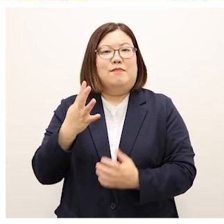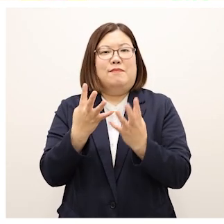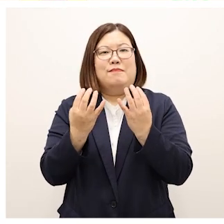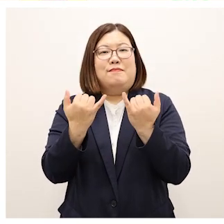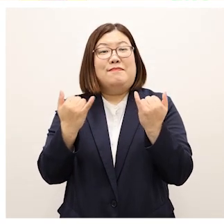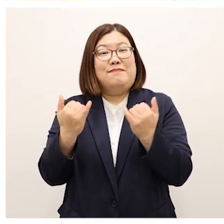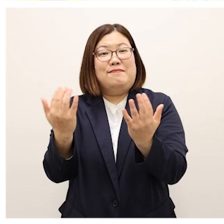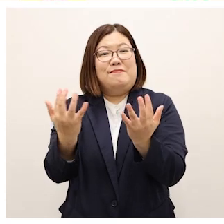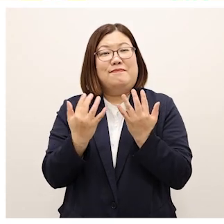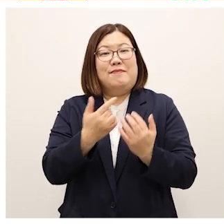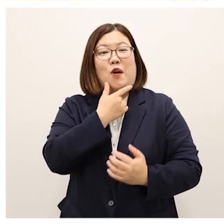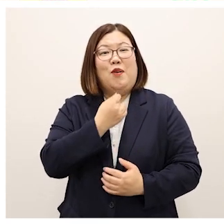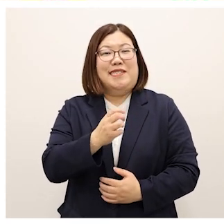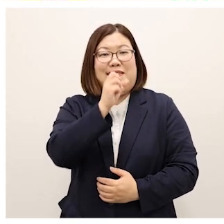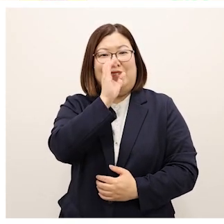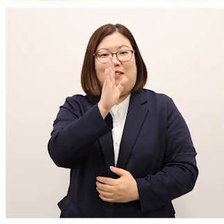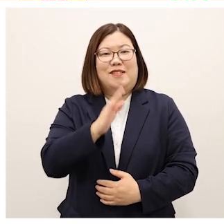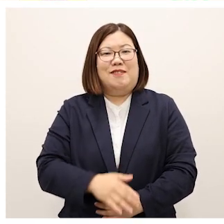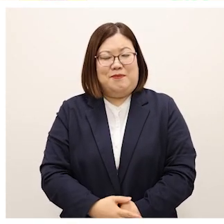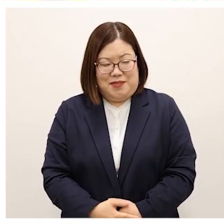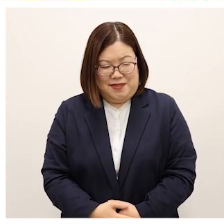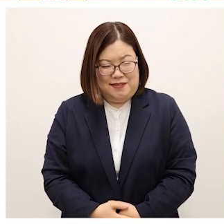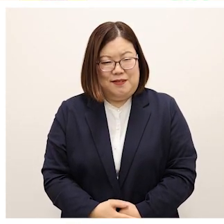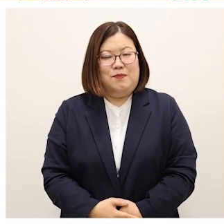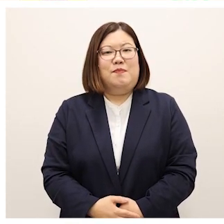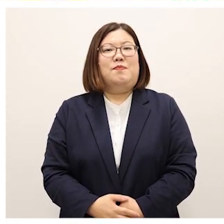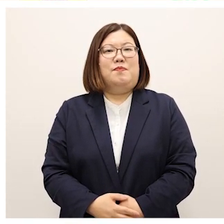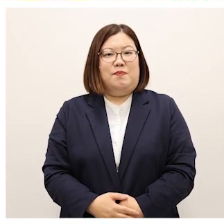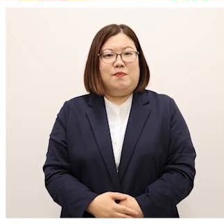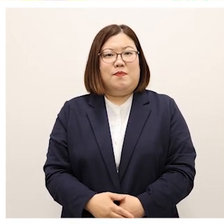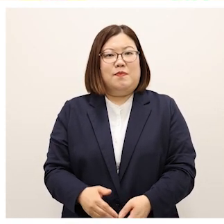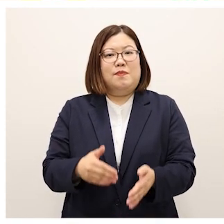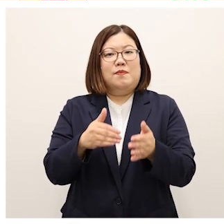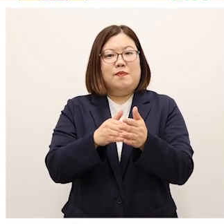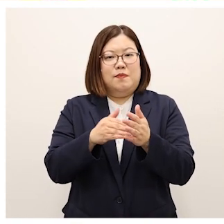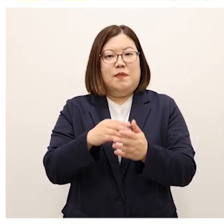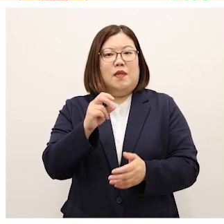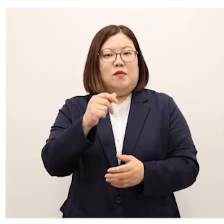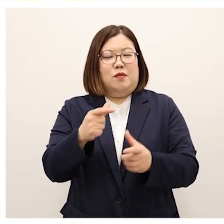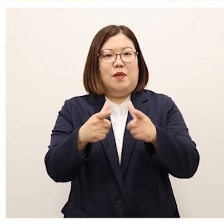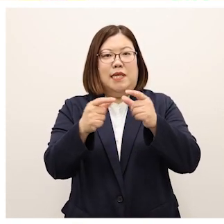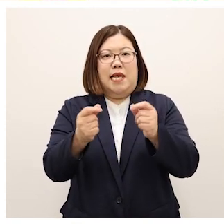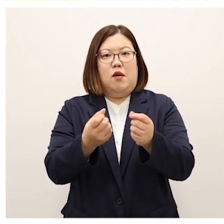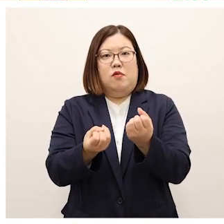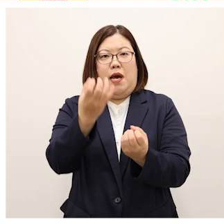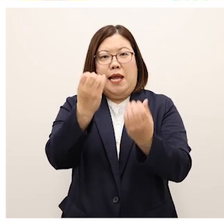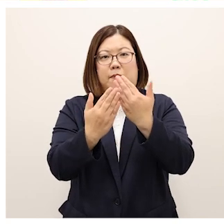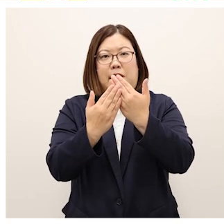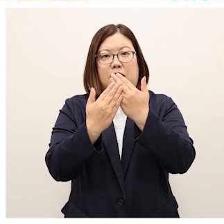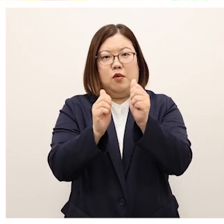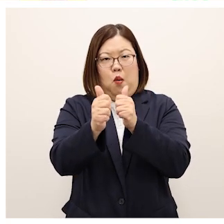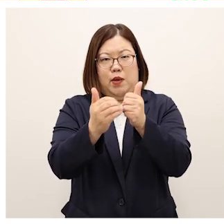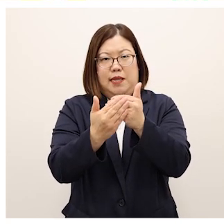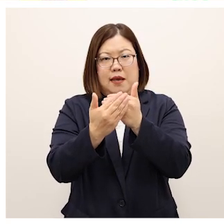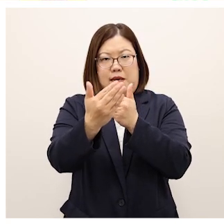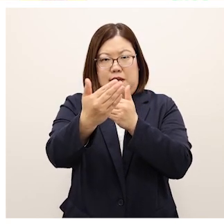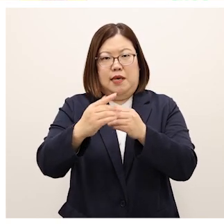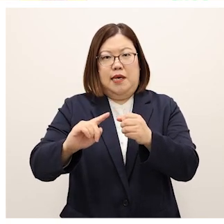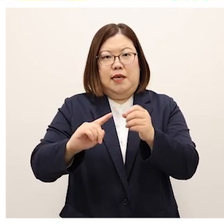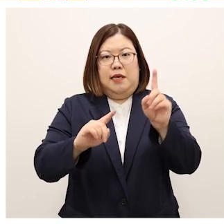くの皆様にご来館いただきたいと存じます。最後に土浦全国花火競技大